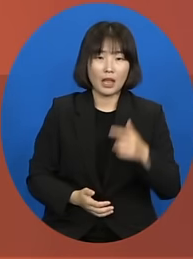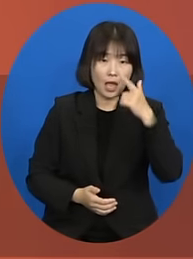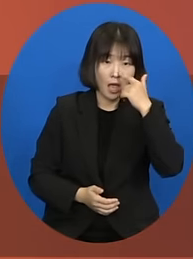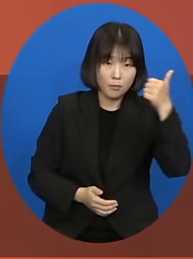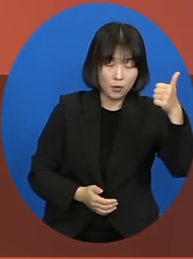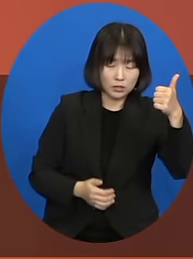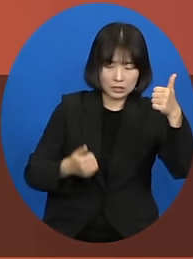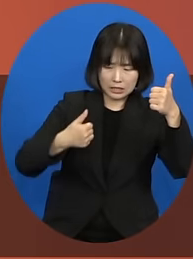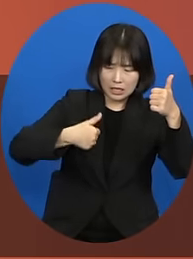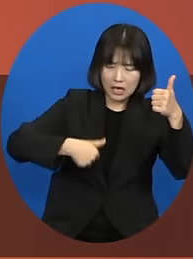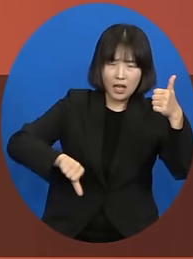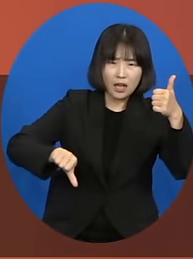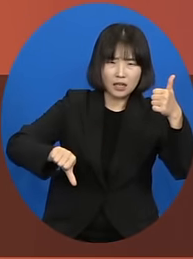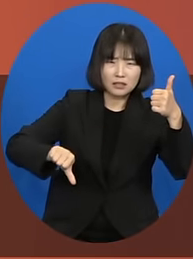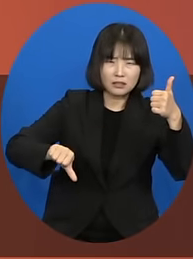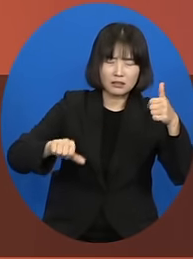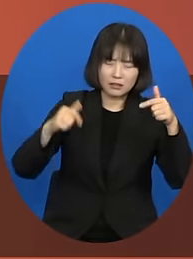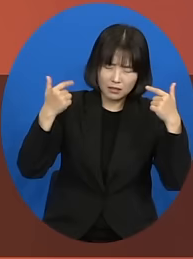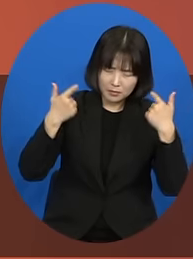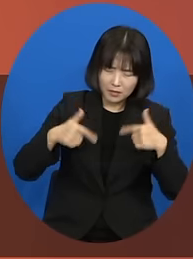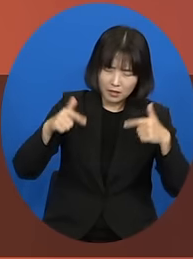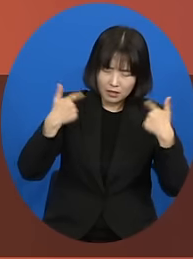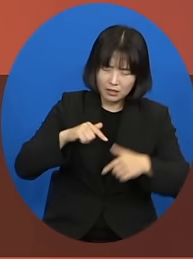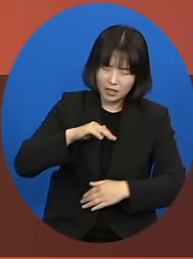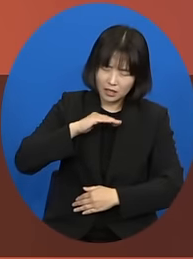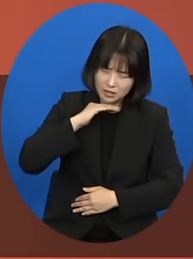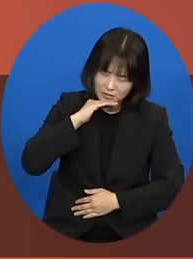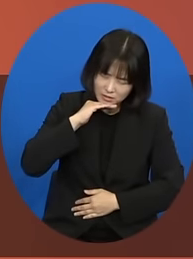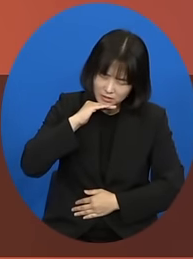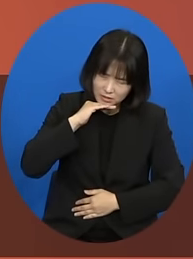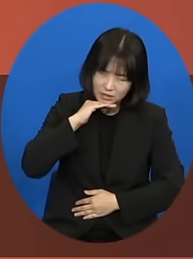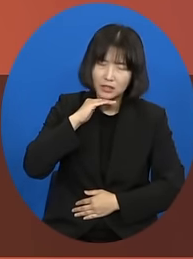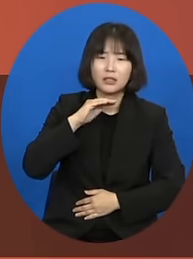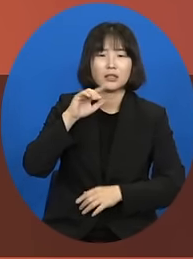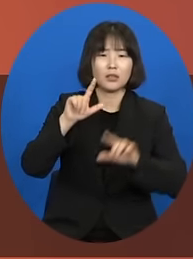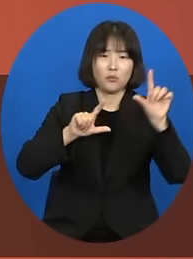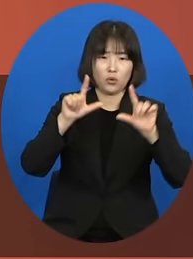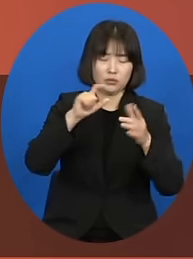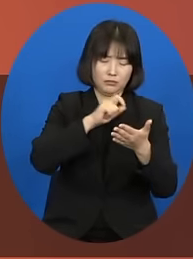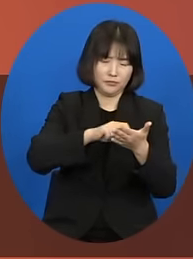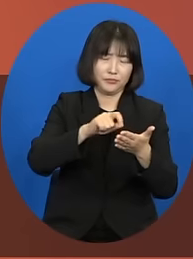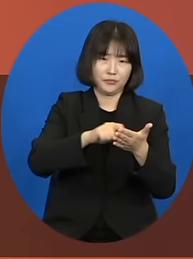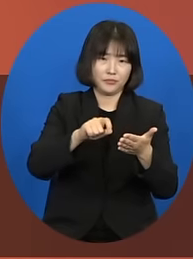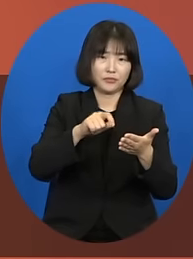아들을 날마다 날마다 기다리고 있는 모습이 기록되어져